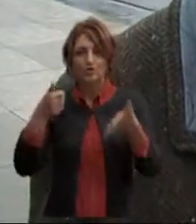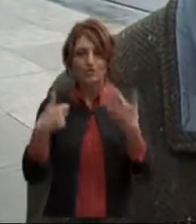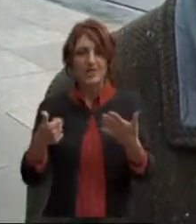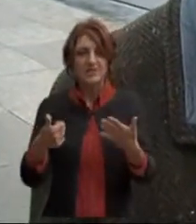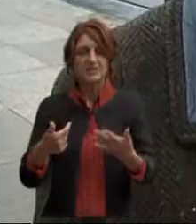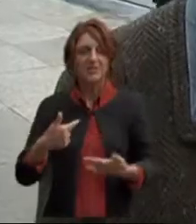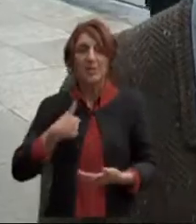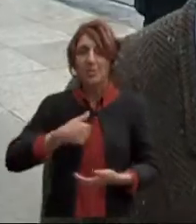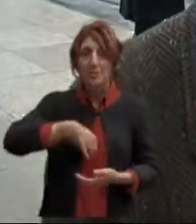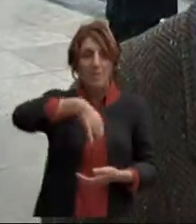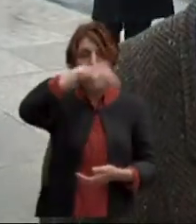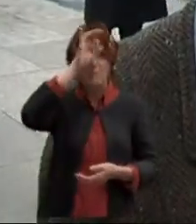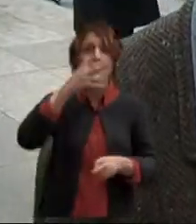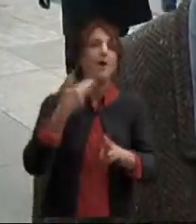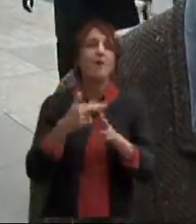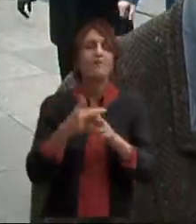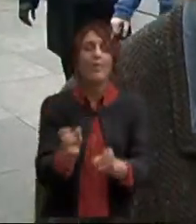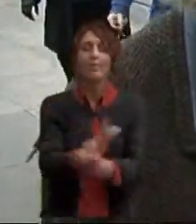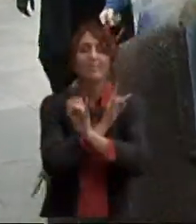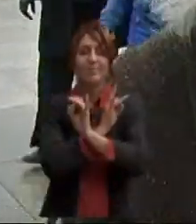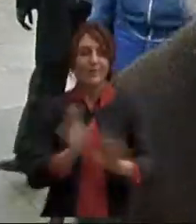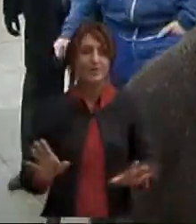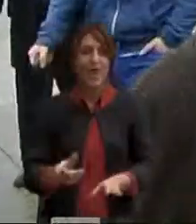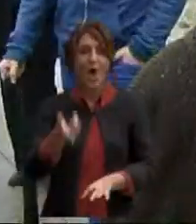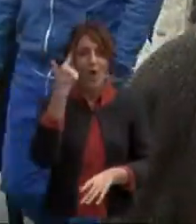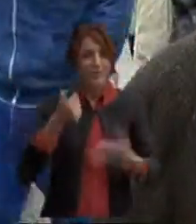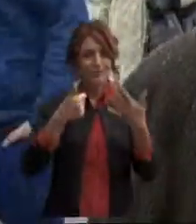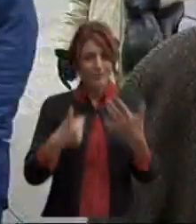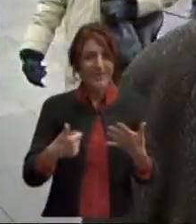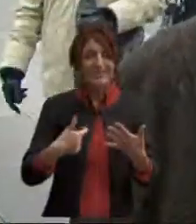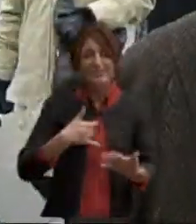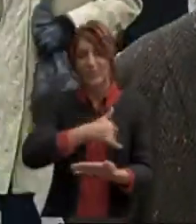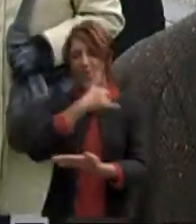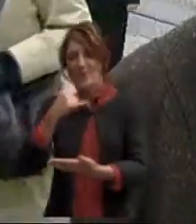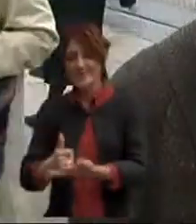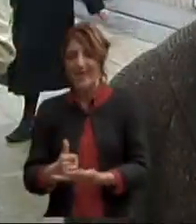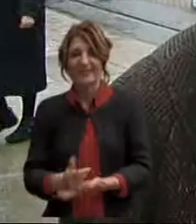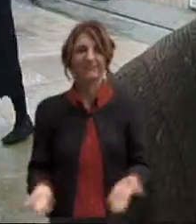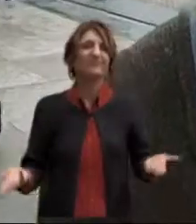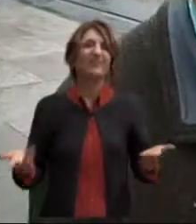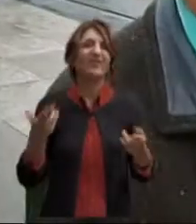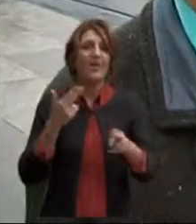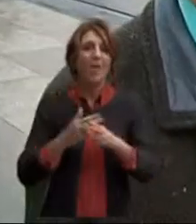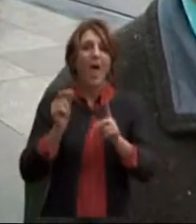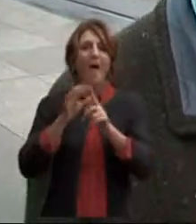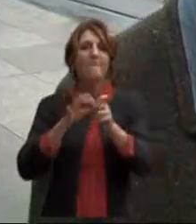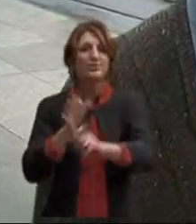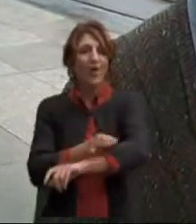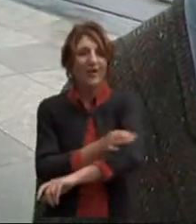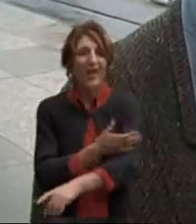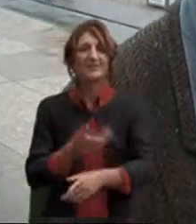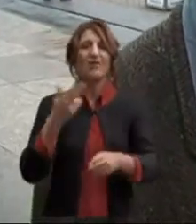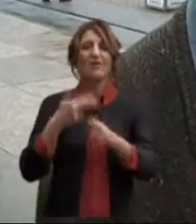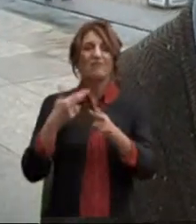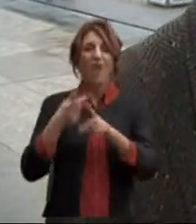godine znala za nikakve bolesti. Od 60. na ovamo. Najprije psorijaza, pa onda taj artritis, pa onda